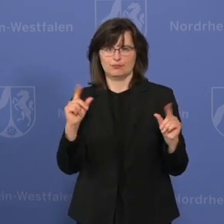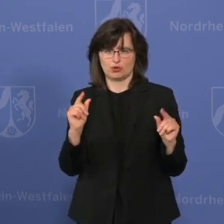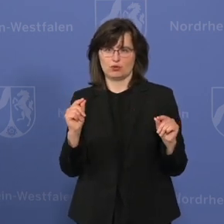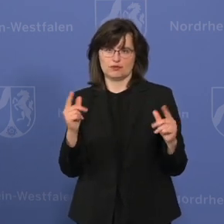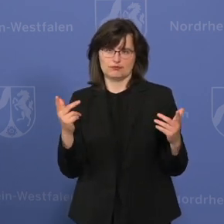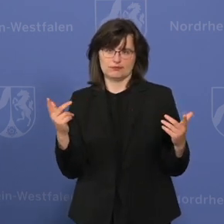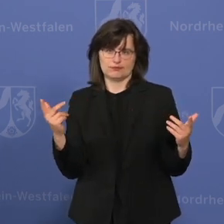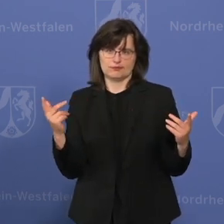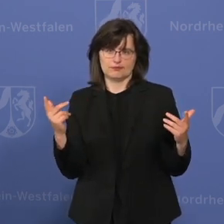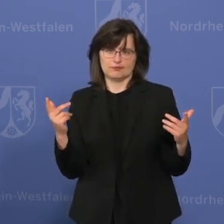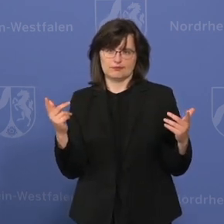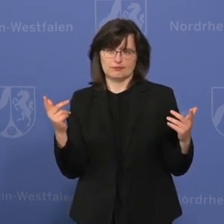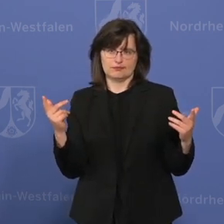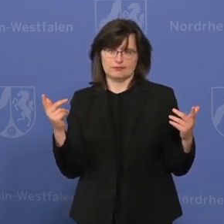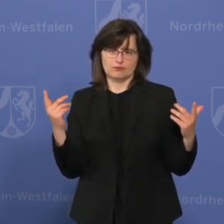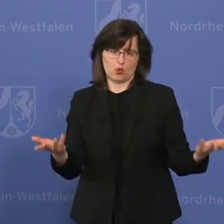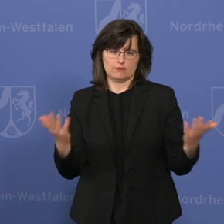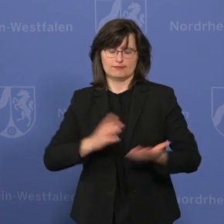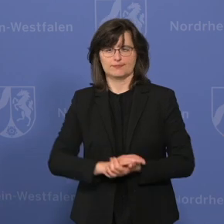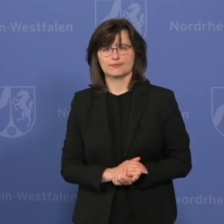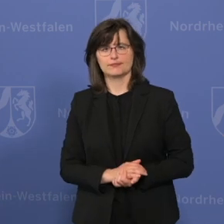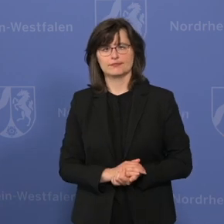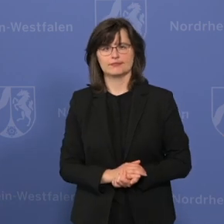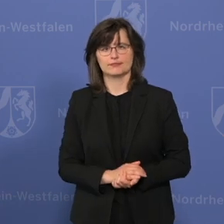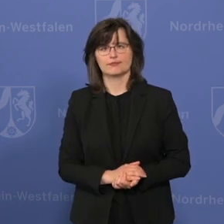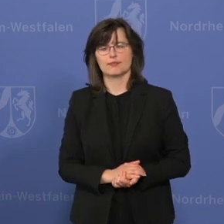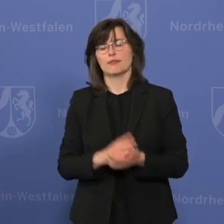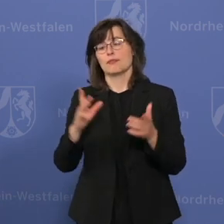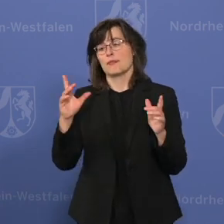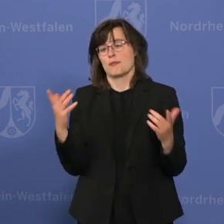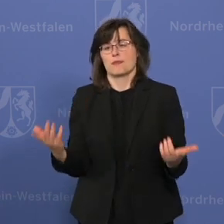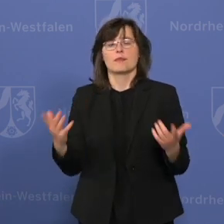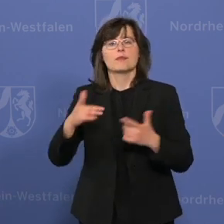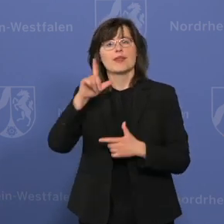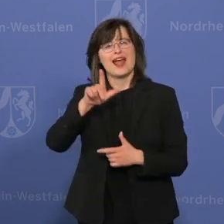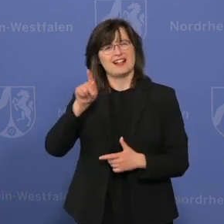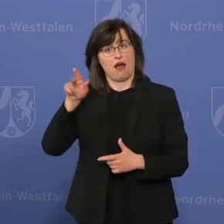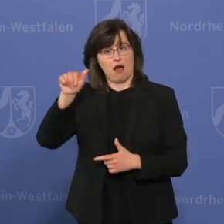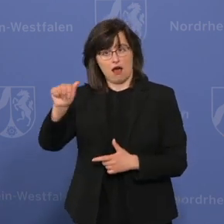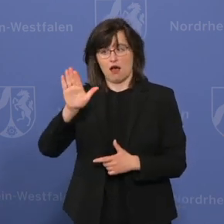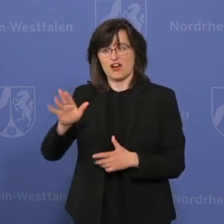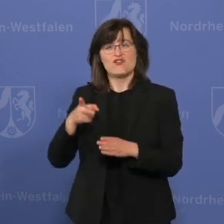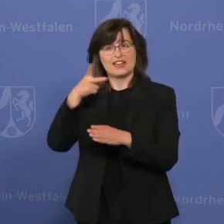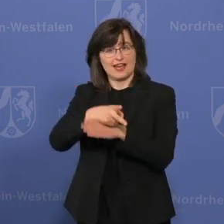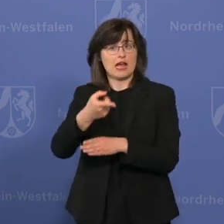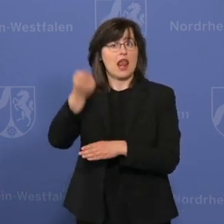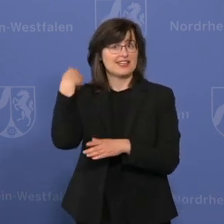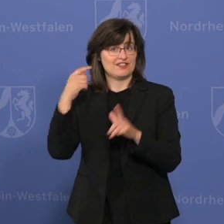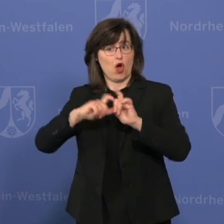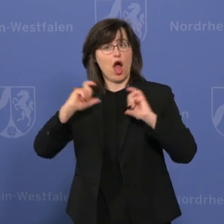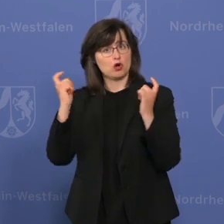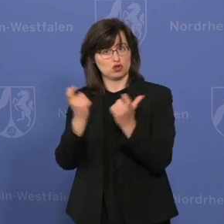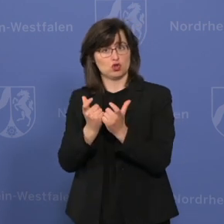Geld auch abgerufen werden konnte. Der Vertreter des LKA hat im Ausschuss vergangene Woche